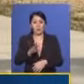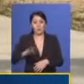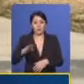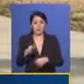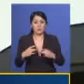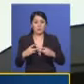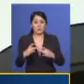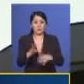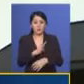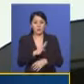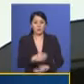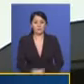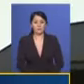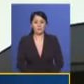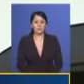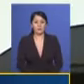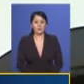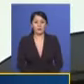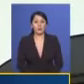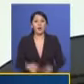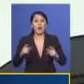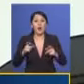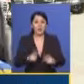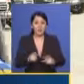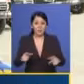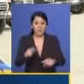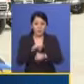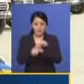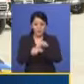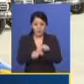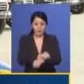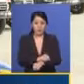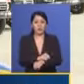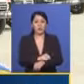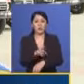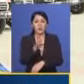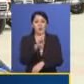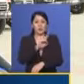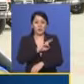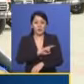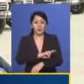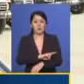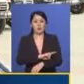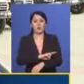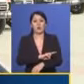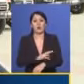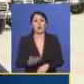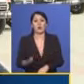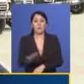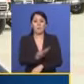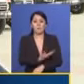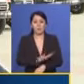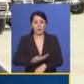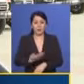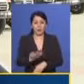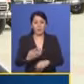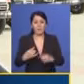құттықтады. Азаматтық қорғау қызметінің қызметкерлерімен, ардагерлерін кәсіби мерекелерімен